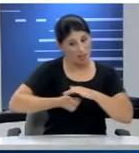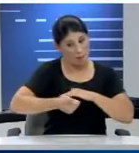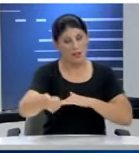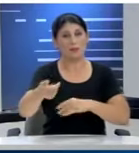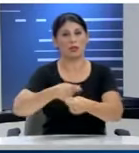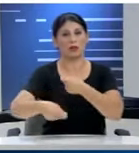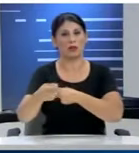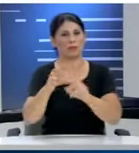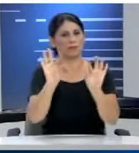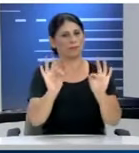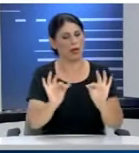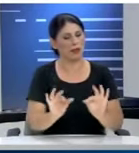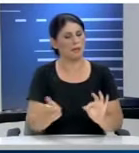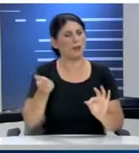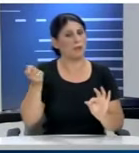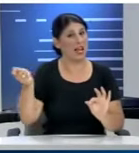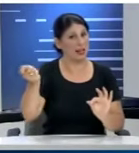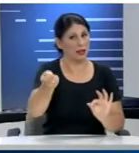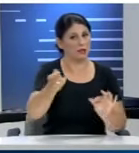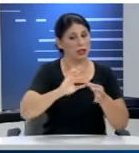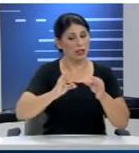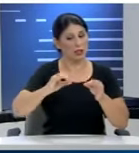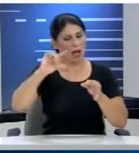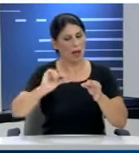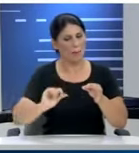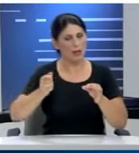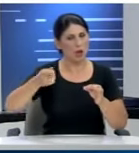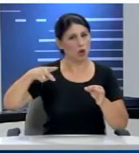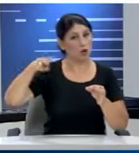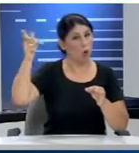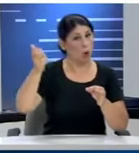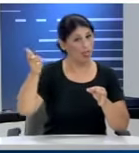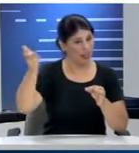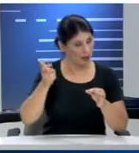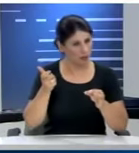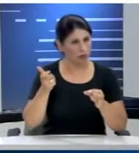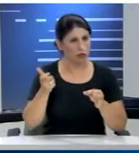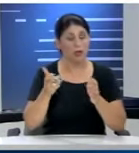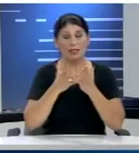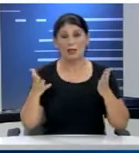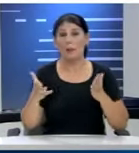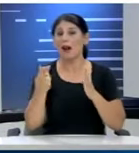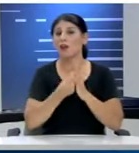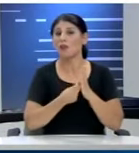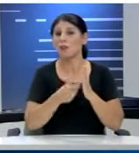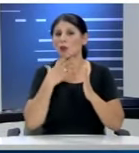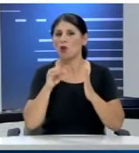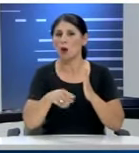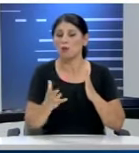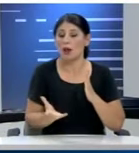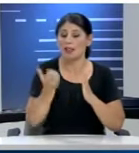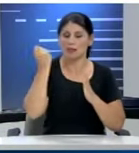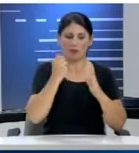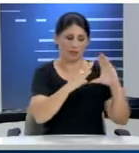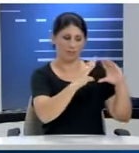αγορές με ρυθμισμένο το χρέος, με ιστορικά χαμηλό επιτόκιο δανεισμού, σε μεγάλο βαθμό χάρη σε αυτήν την